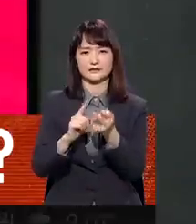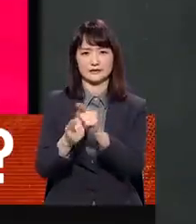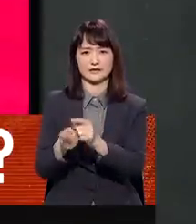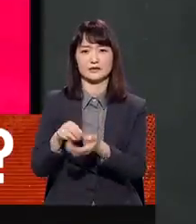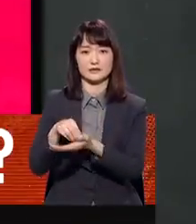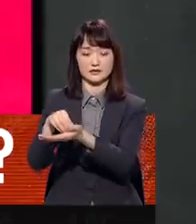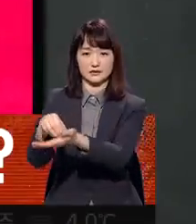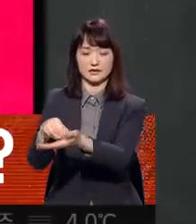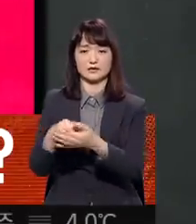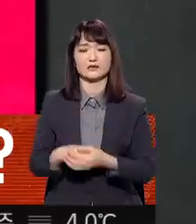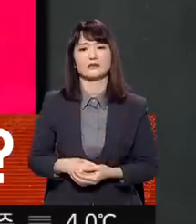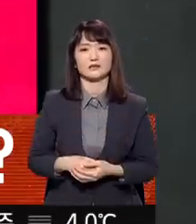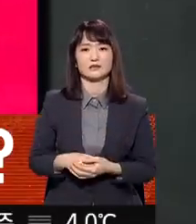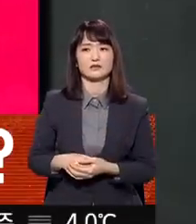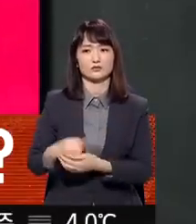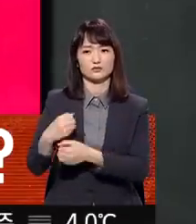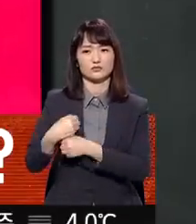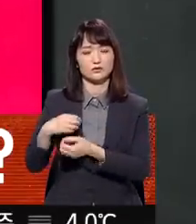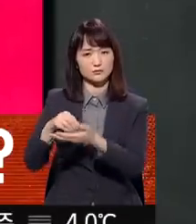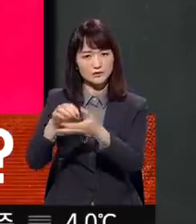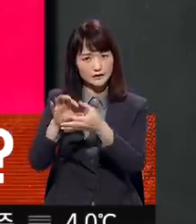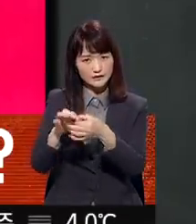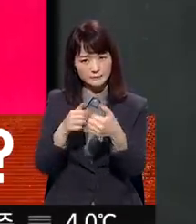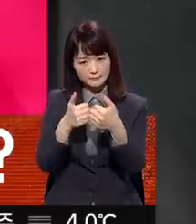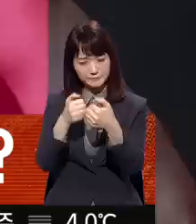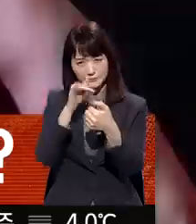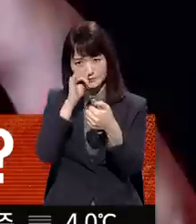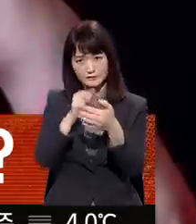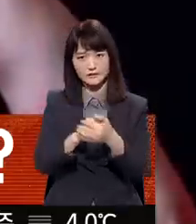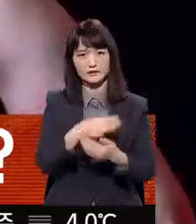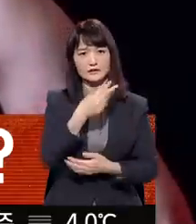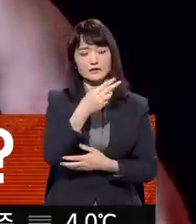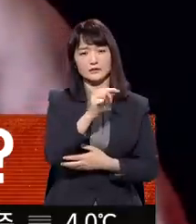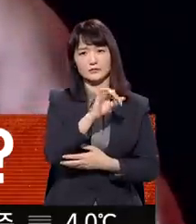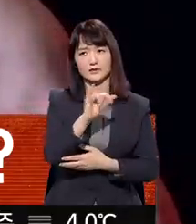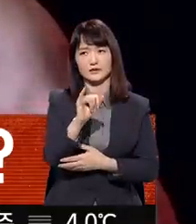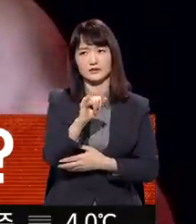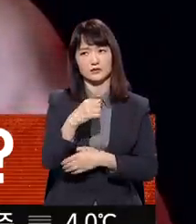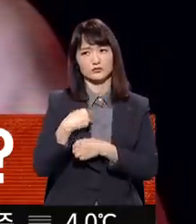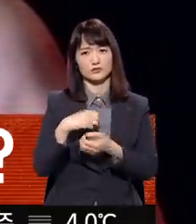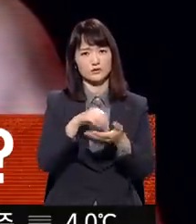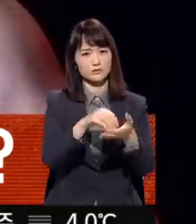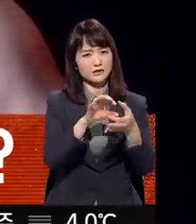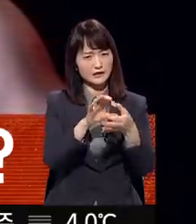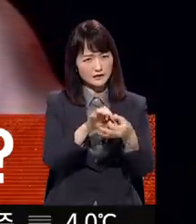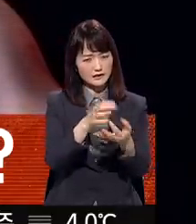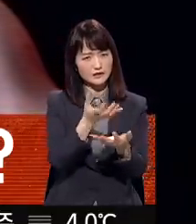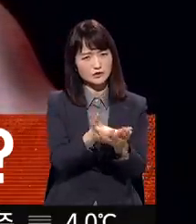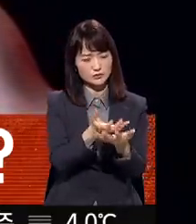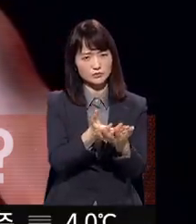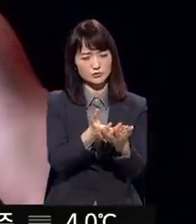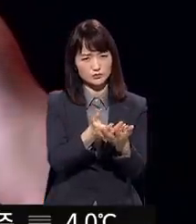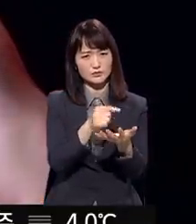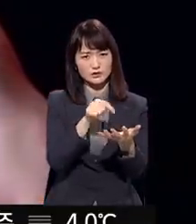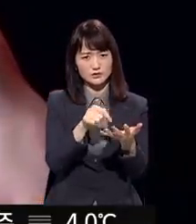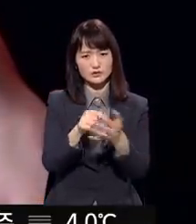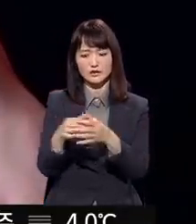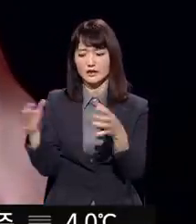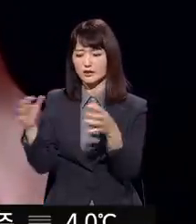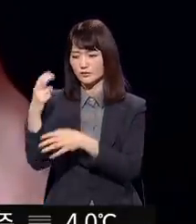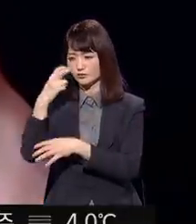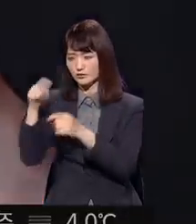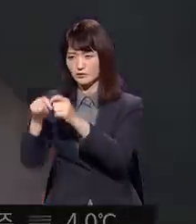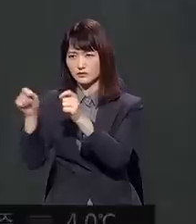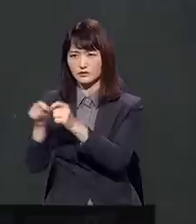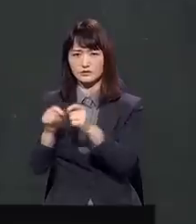상담을 의뢰하고 또 조언을 받은 정황, 그리고 라비 씨의 병역 판정 관련 서류 등이 발견된 것으로 전해지고 있습니다. 이 합동수사팀은요, 라비